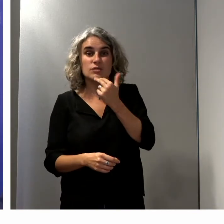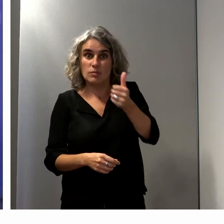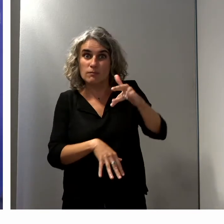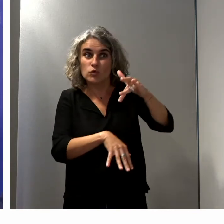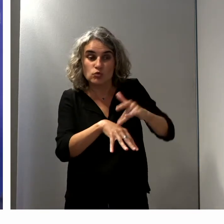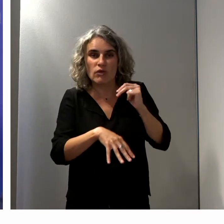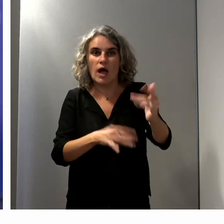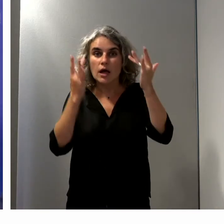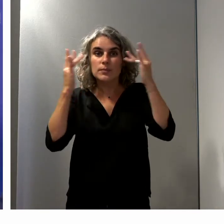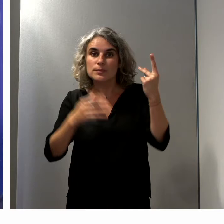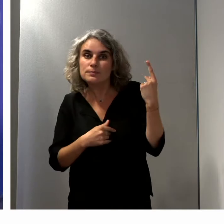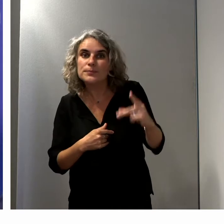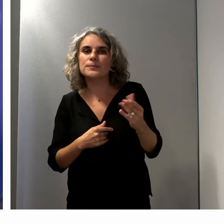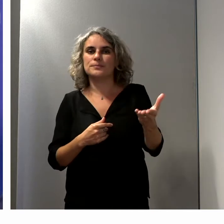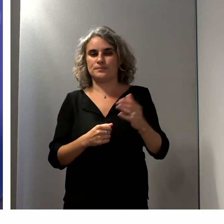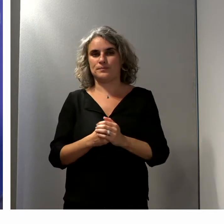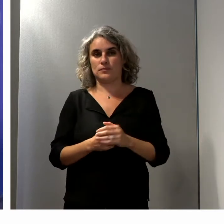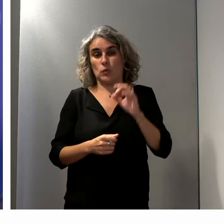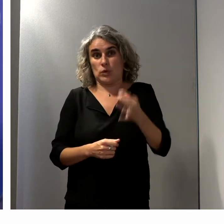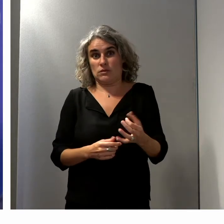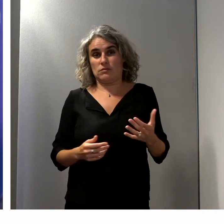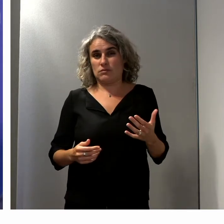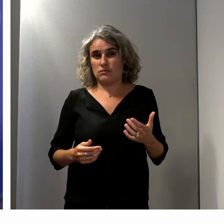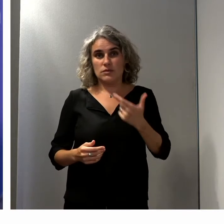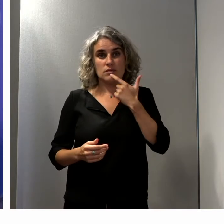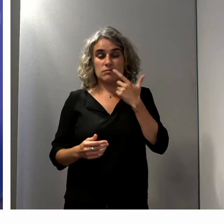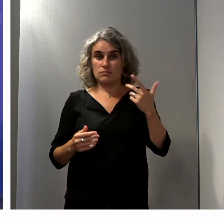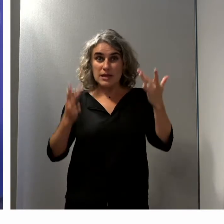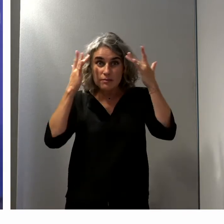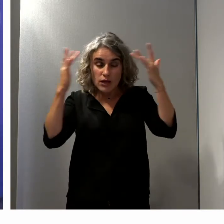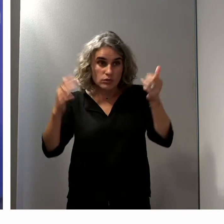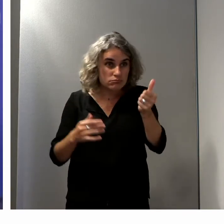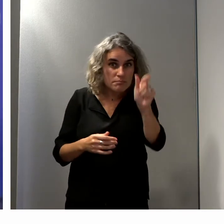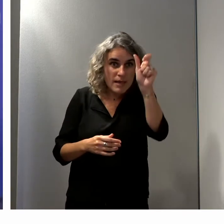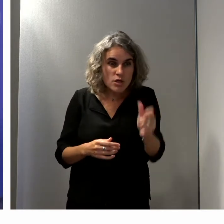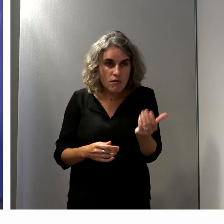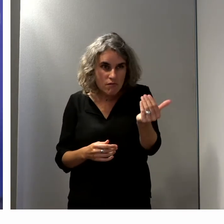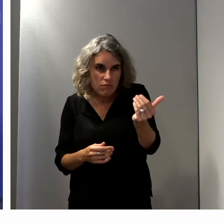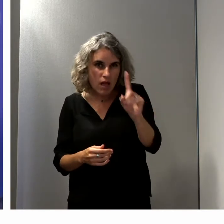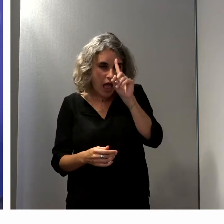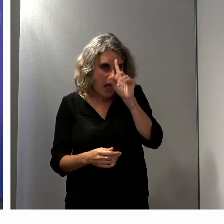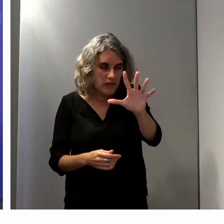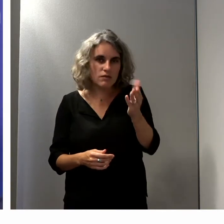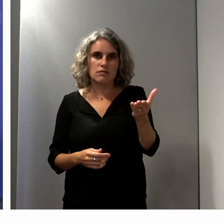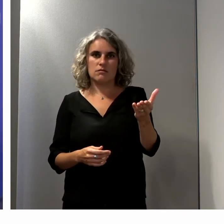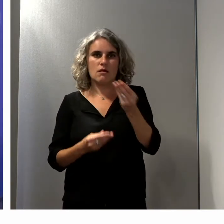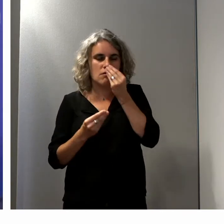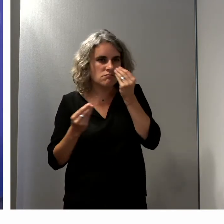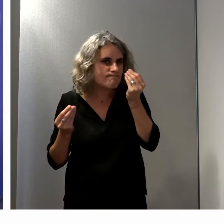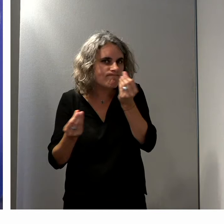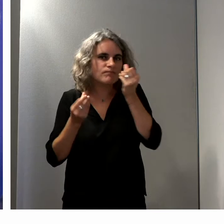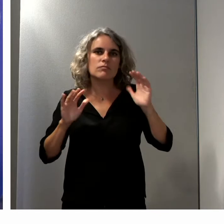Donc encore une fois, là, on est sur du début à la fin d'une expérience. Comment est-ce que s'articule